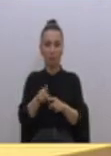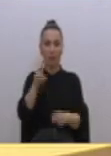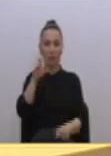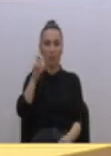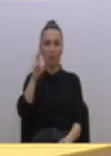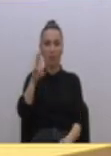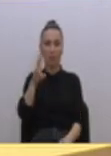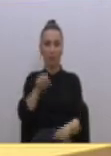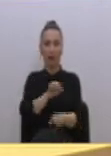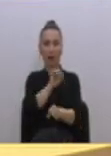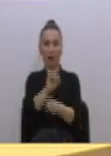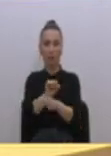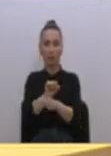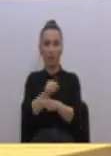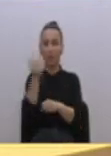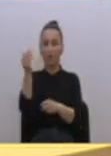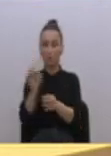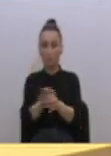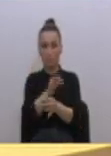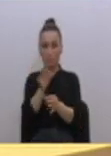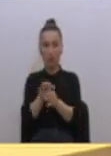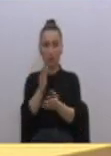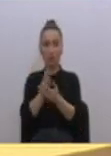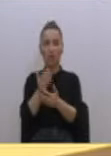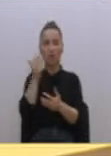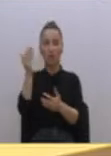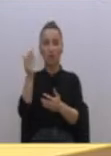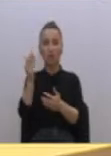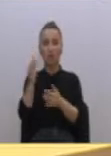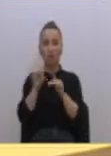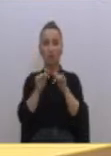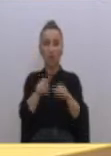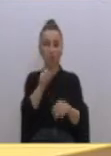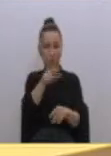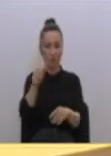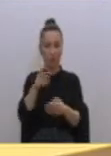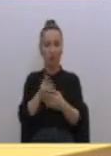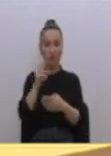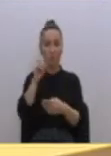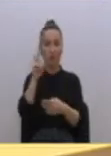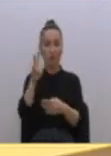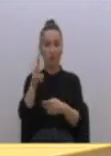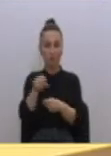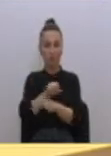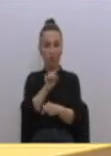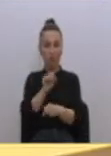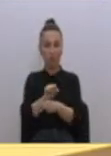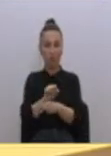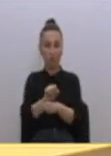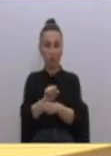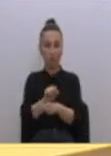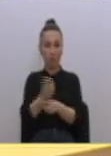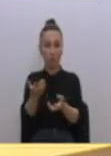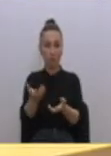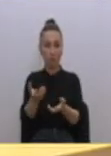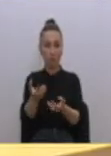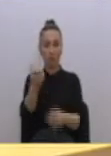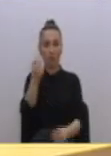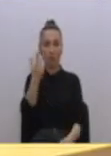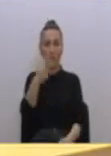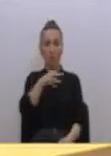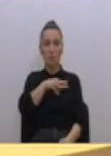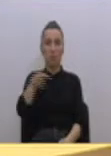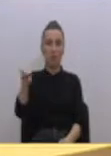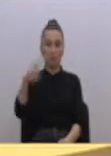რო გააჩერეს. თქვენი პასუხისმგებლობაა, იმიტომ თქვენ მიერ დაქოქილია ეს ხალხი, ნამახვანი გააჩერეს, ნენსკრა გააჩერეს და იქ 13 მილიონს